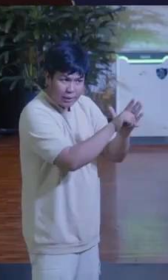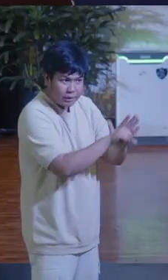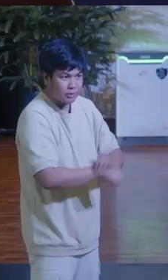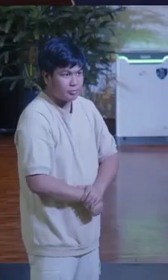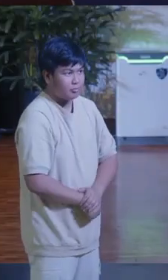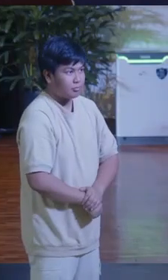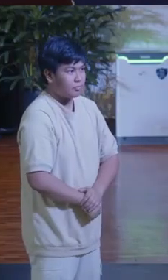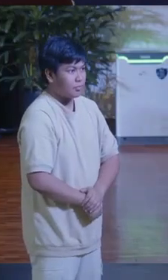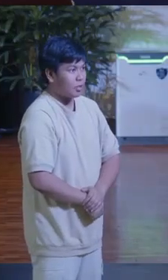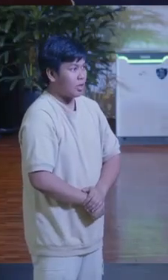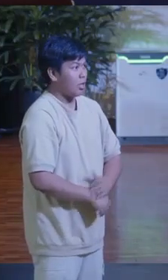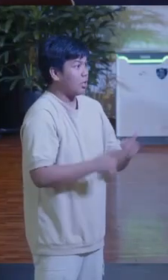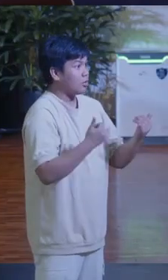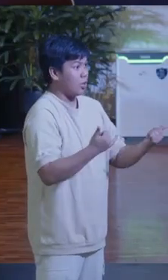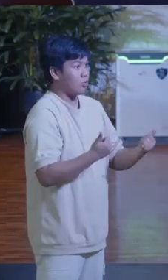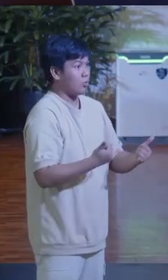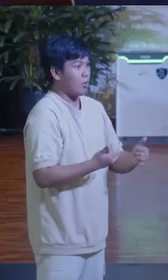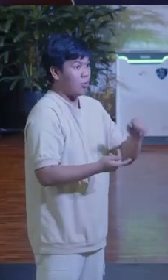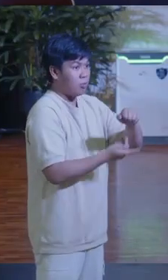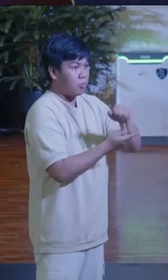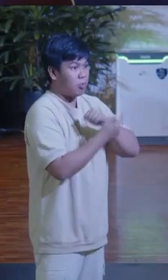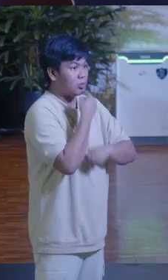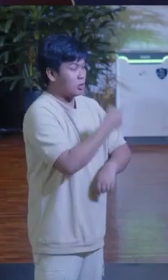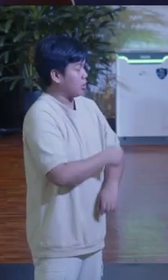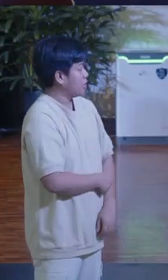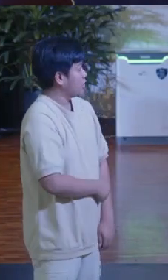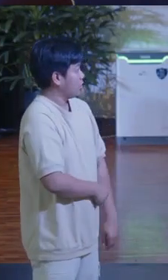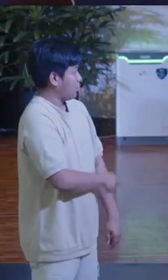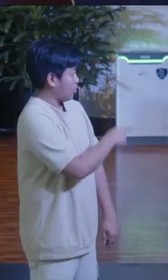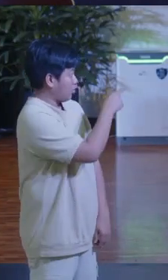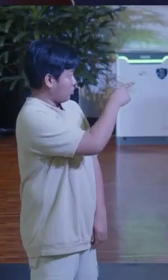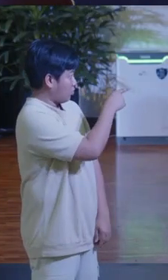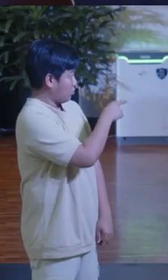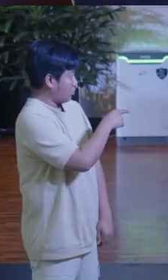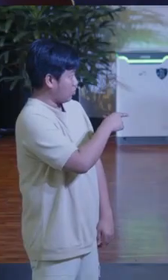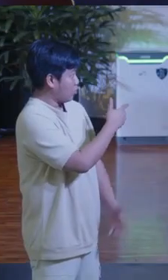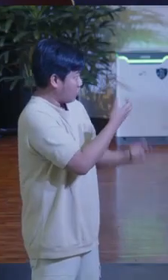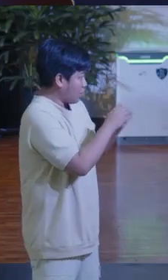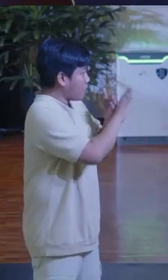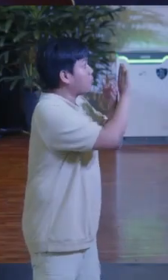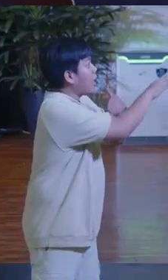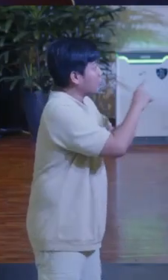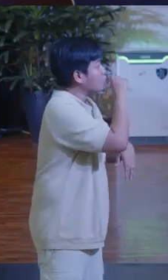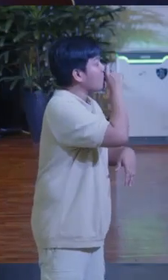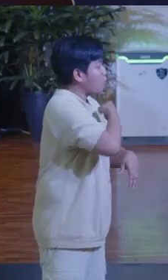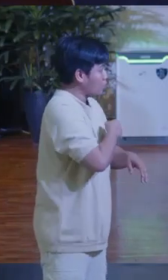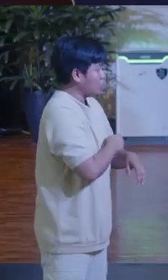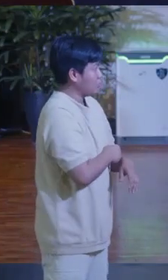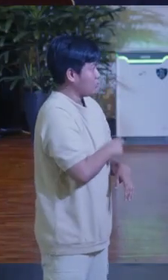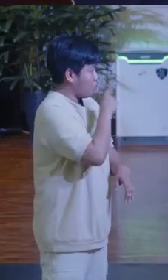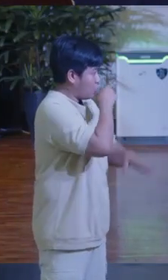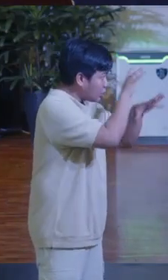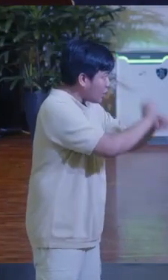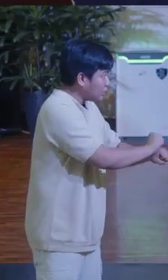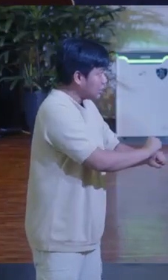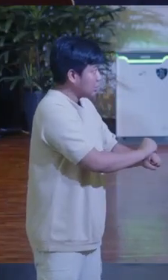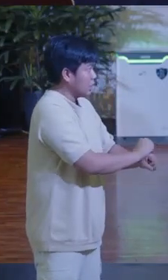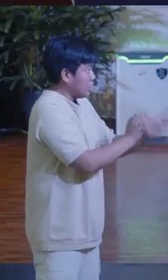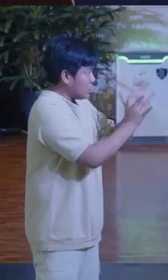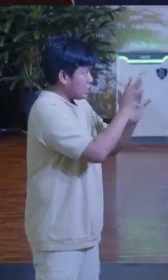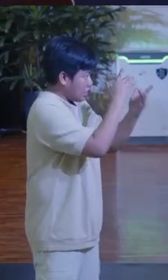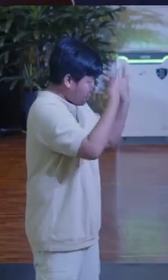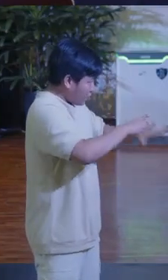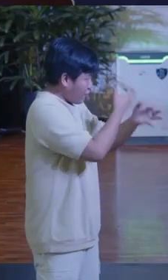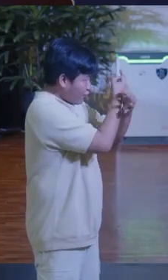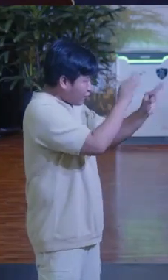So babalik ba tayo doon? Yung pong sinasabi ni Pablo kay Pedro. Hindi ba't pinalaya na tayo ng Diyos? Hindi